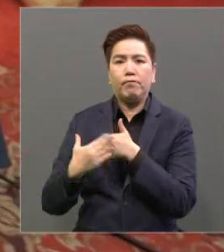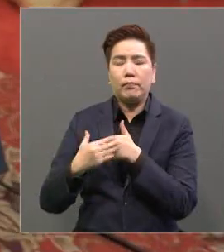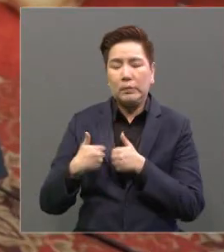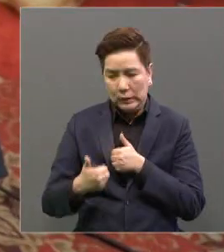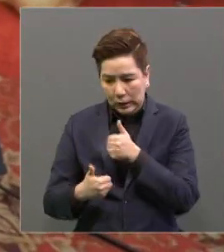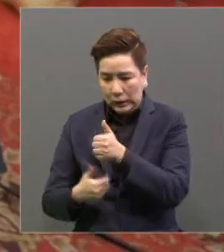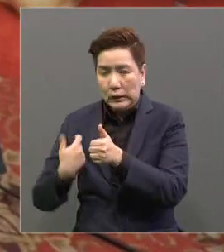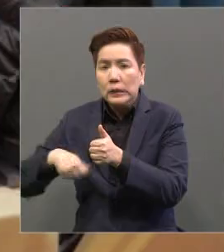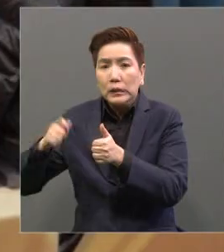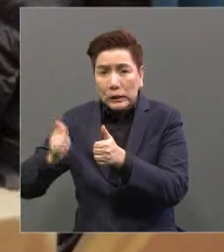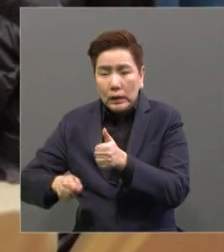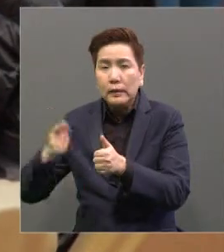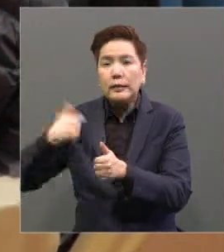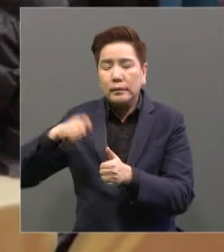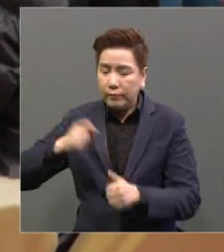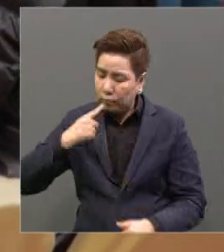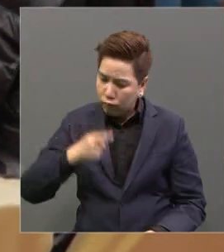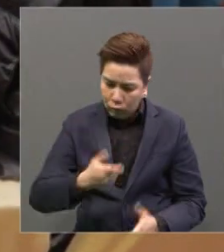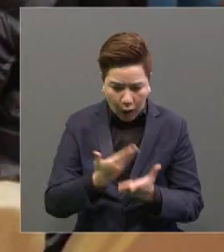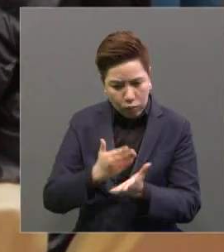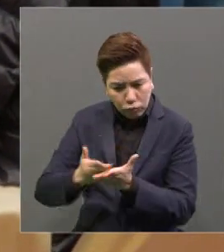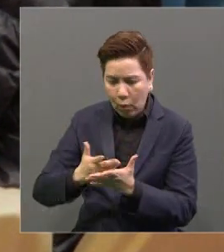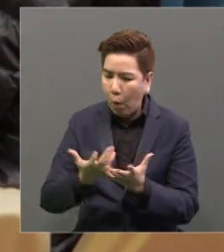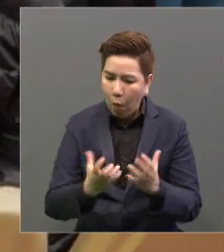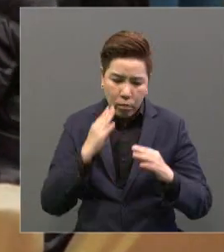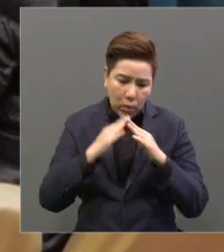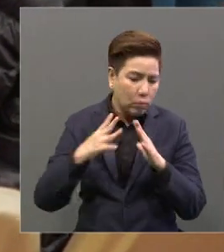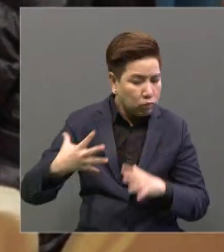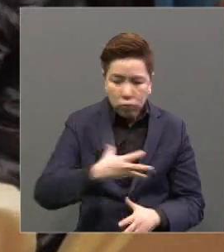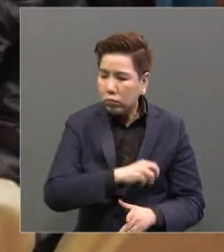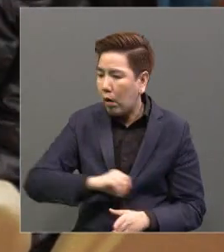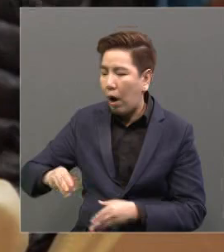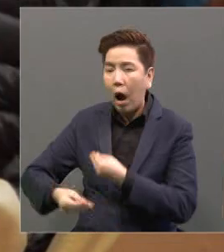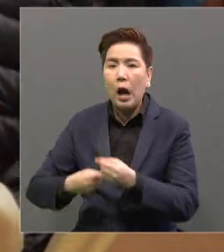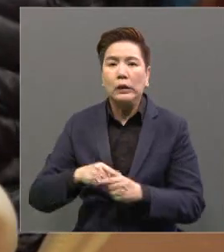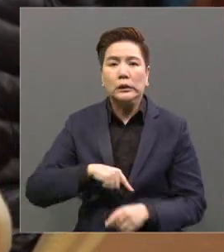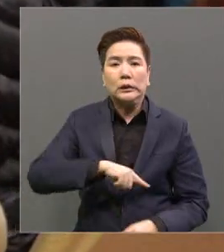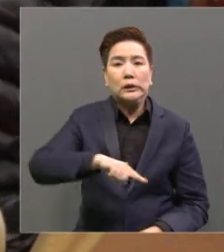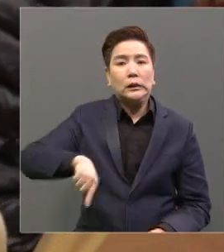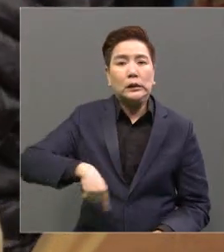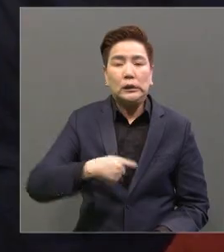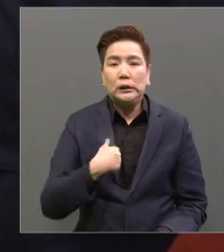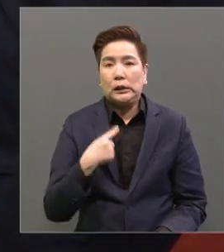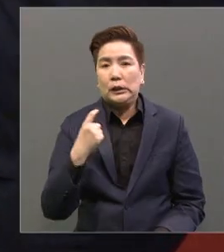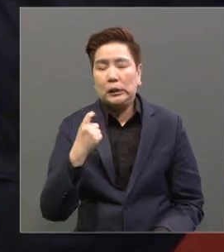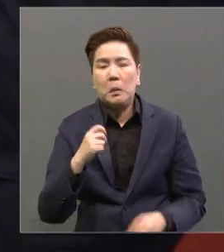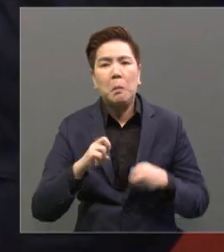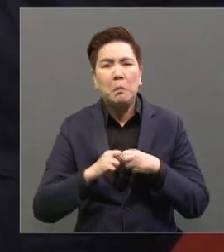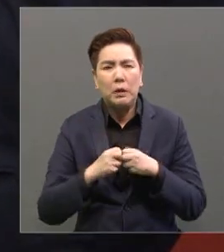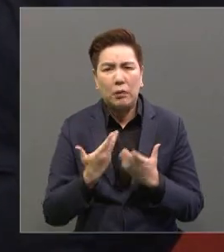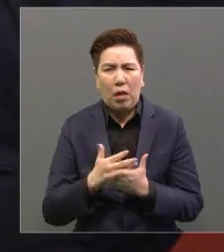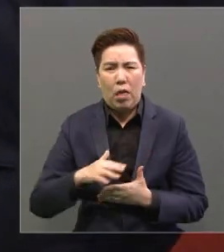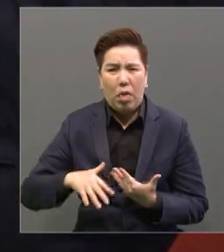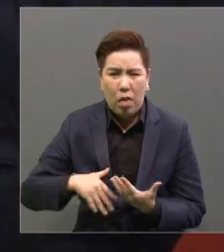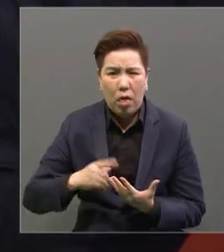จ่ายหนี้พอไปถึงศาลมีคำพิพากษาออกมาปุ๊บปรากฏว่าความจริงแล้วเนี่ยลูกหนี้เหล่านั้นน่ะเขาประสบปัญหาขาดส